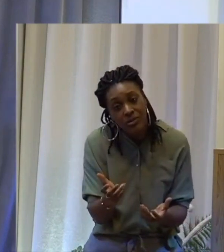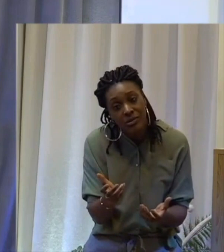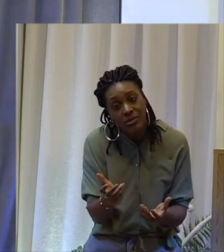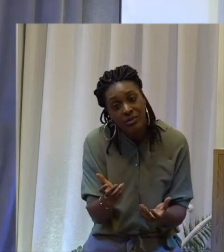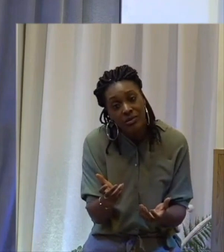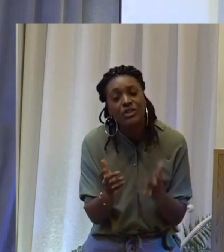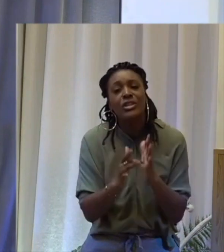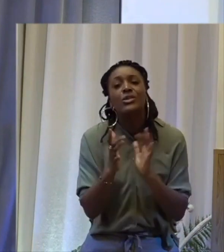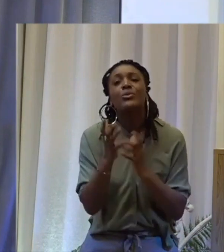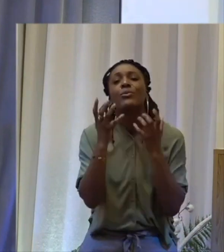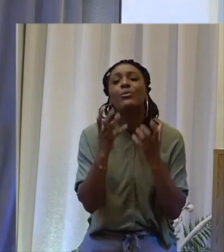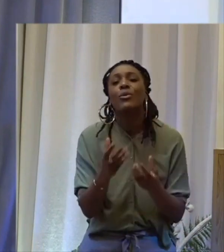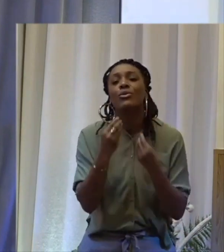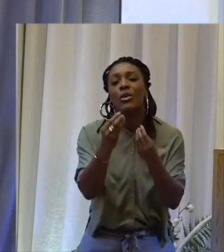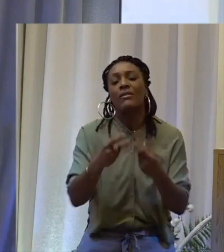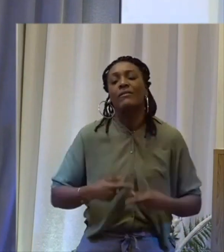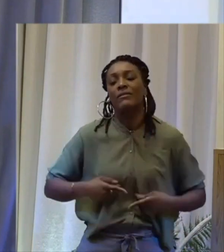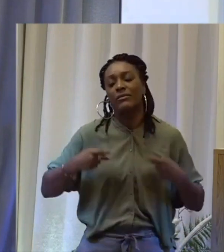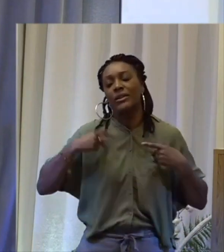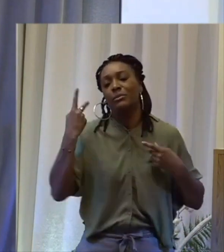Jésus veut changer ta vie.